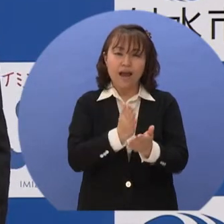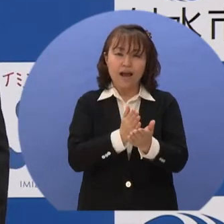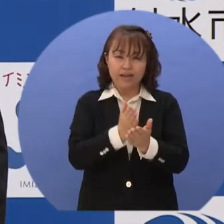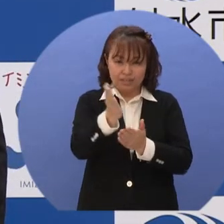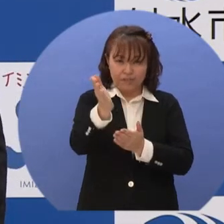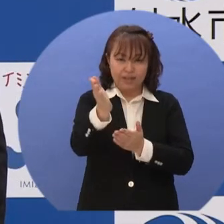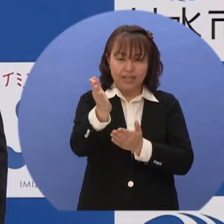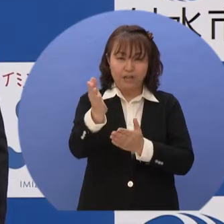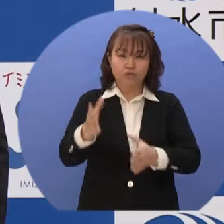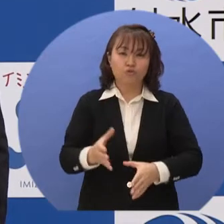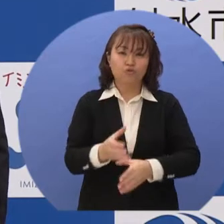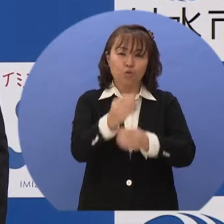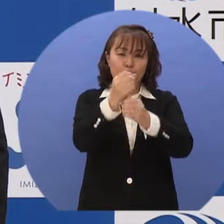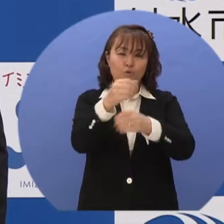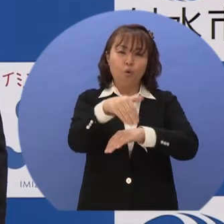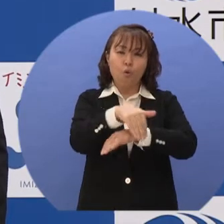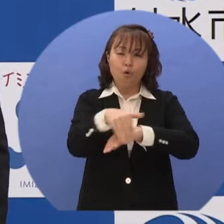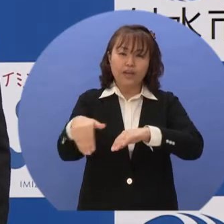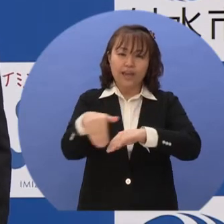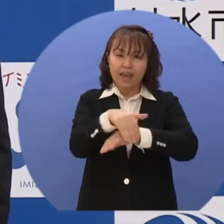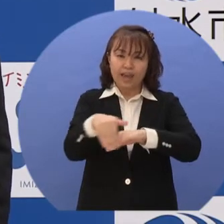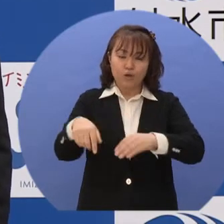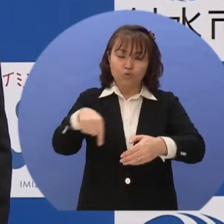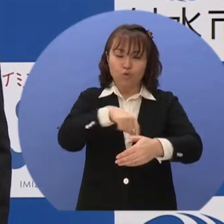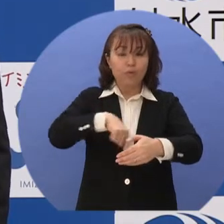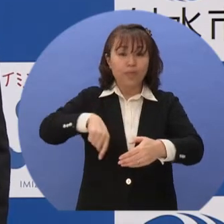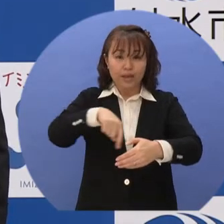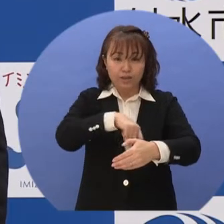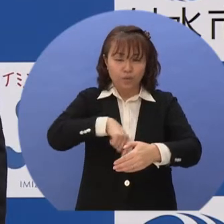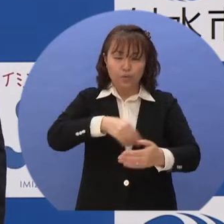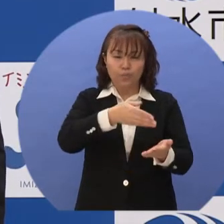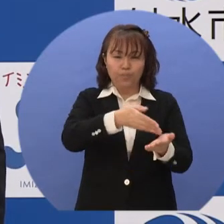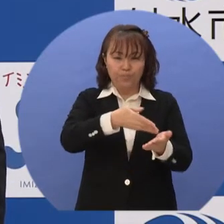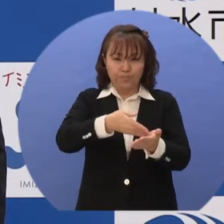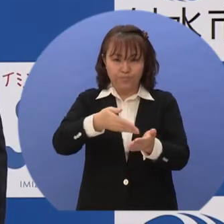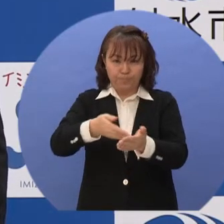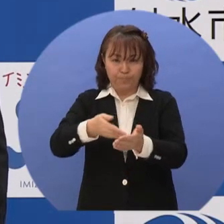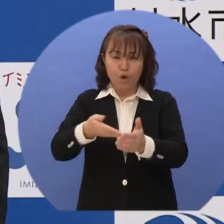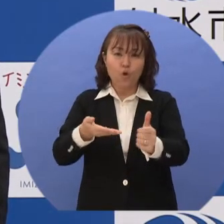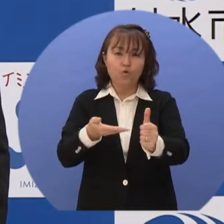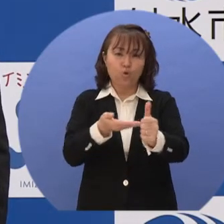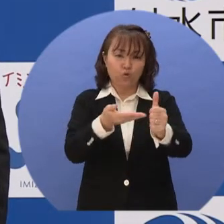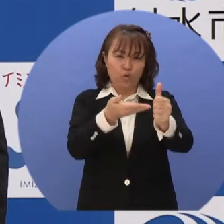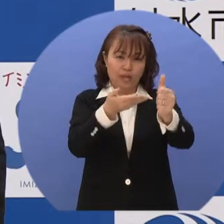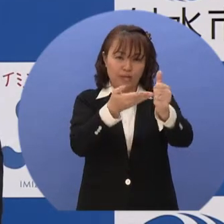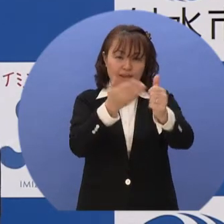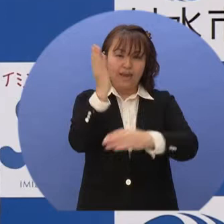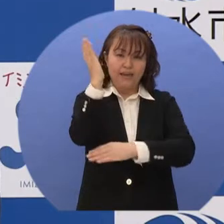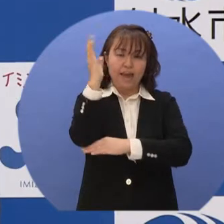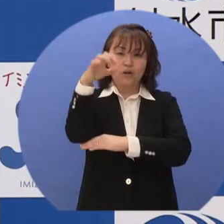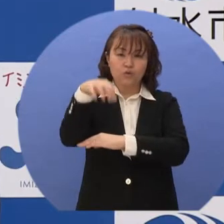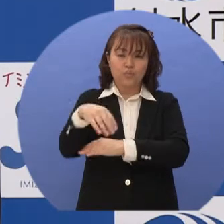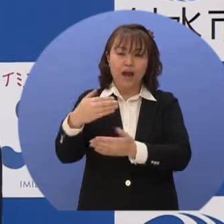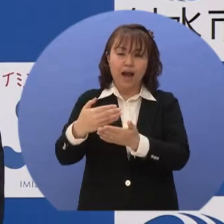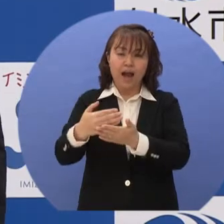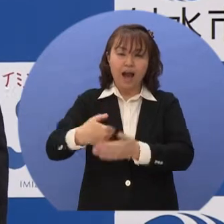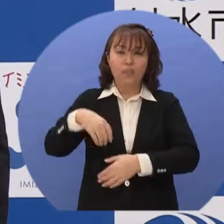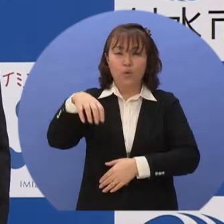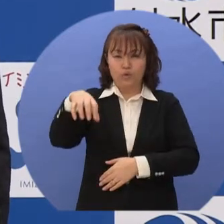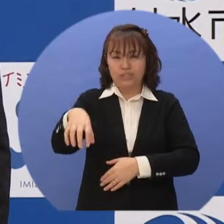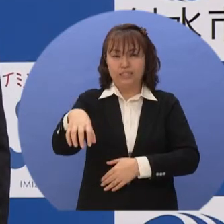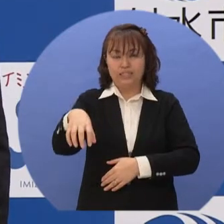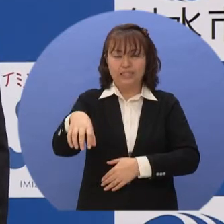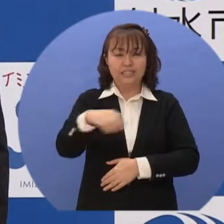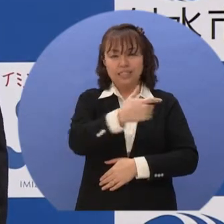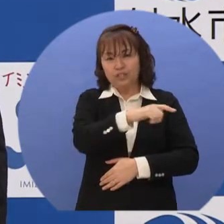居市総合計画の内容を中心にま子育て支援策調車建物や後地の利活用えその他市の重点